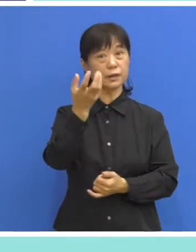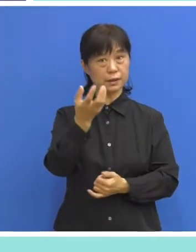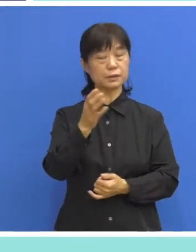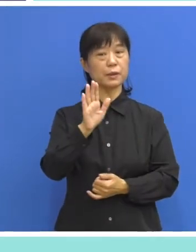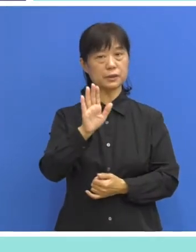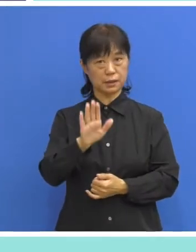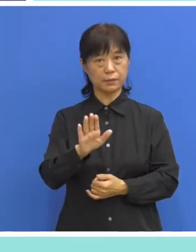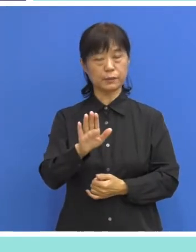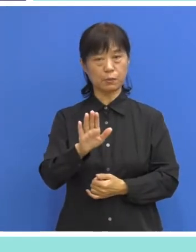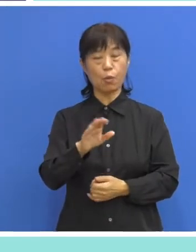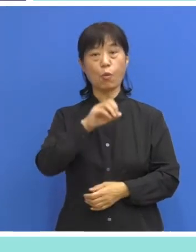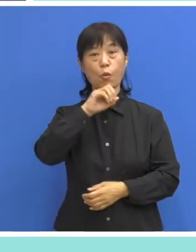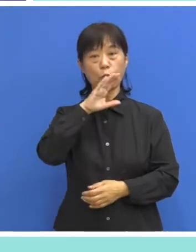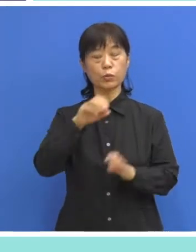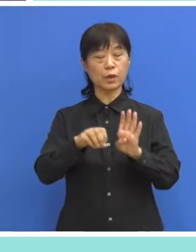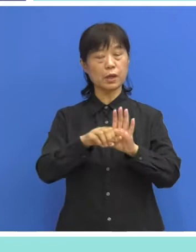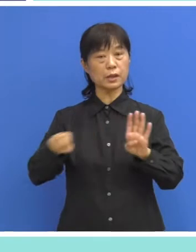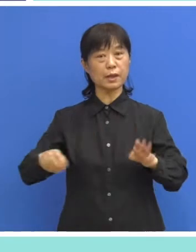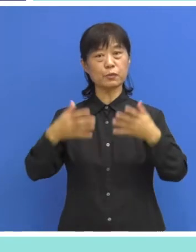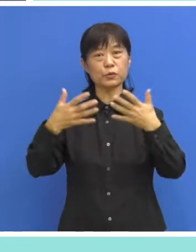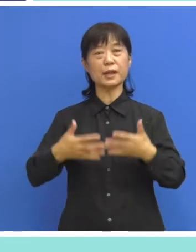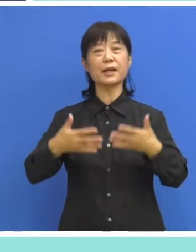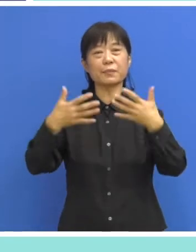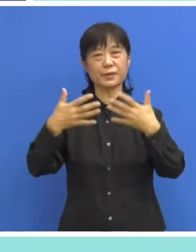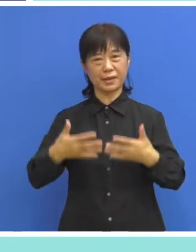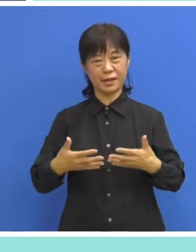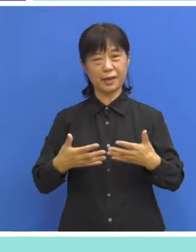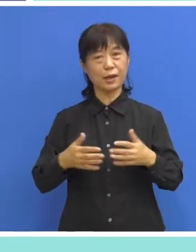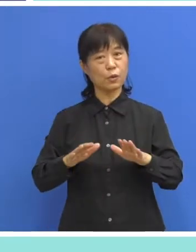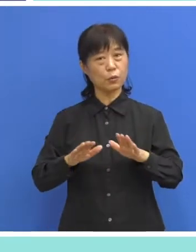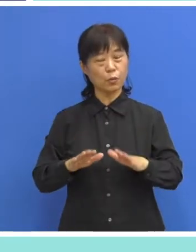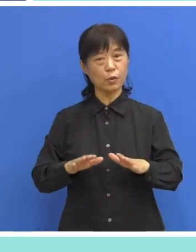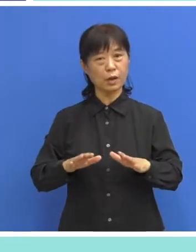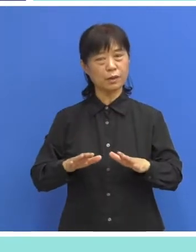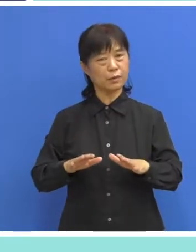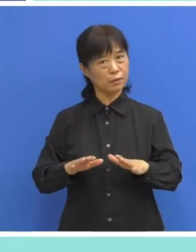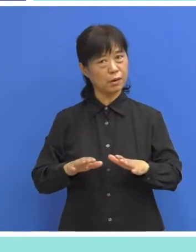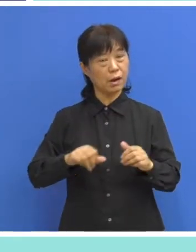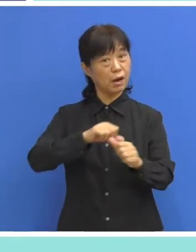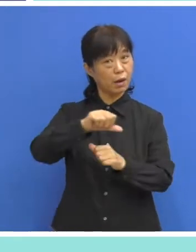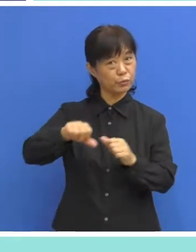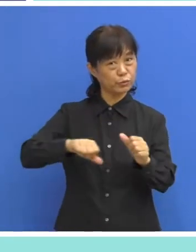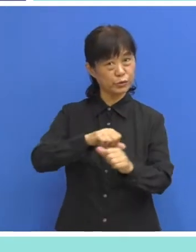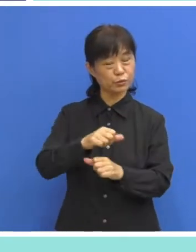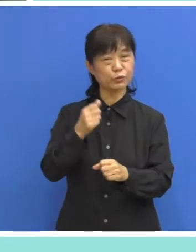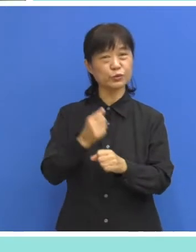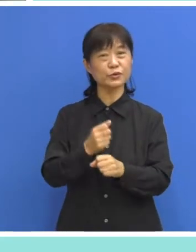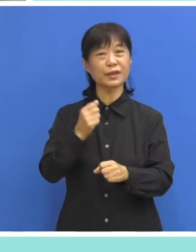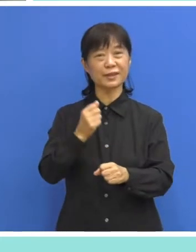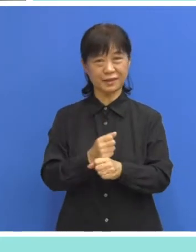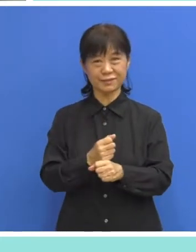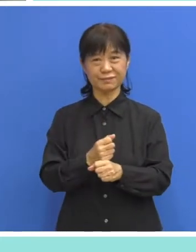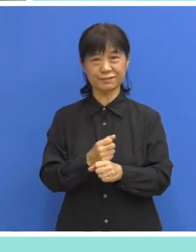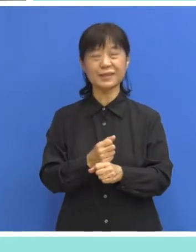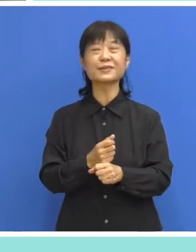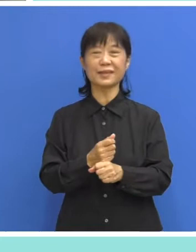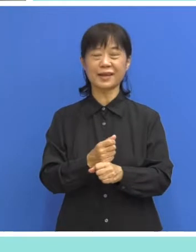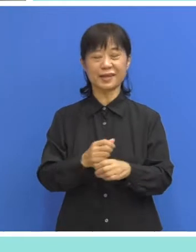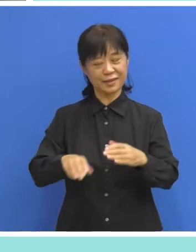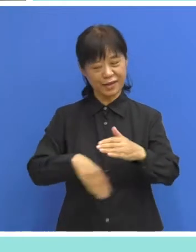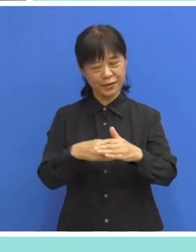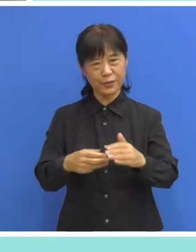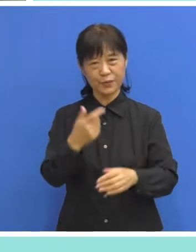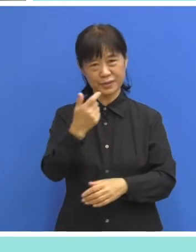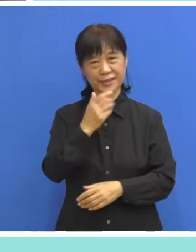ど、大村ケーブルテレビさんで、このほどアプリを作られたということで、教えてもらっていいでしょうか。 は